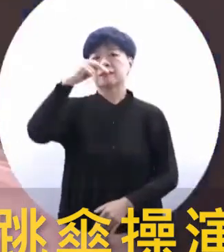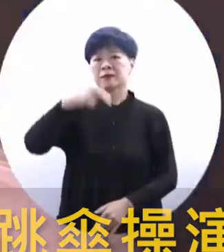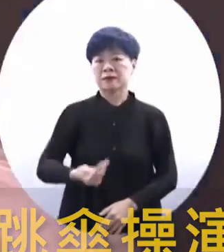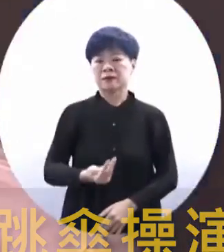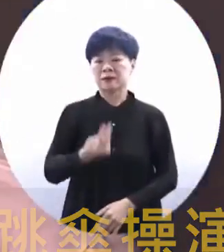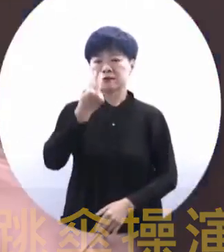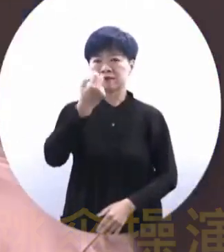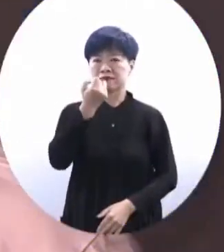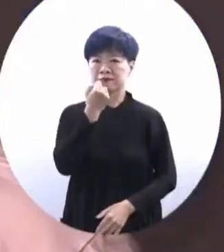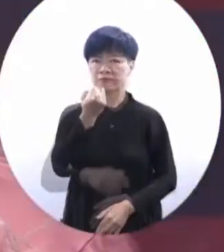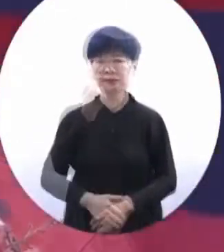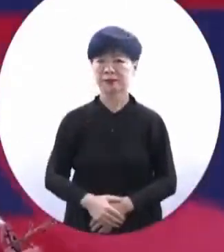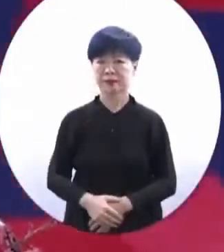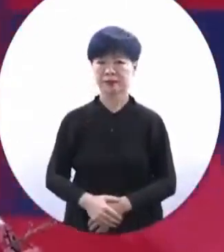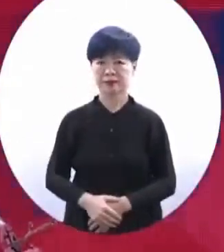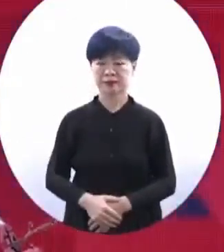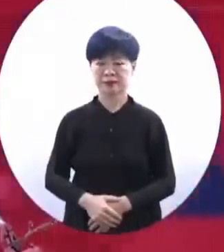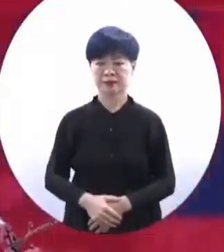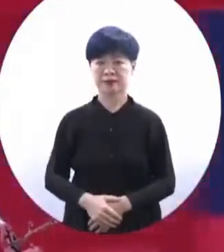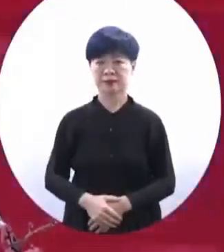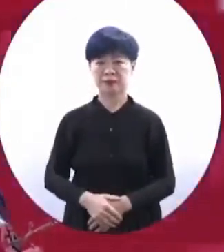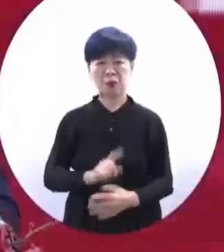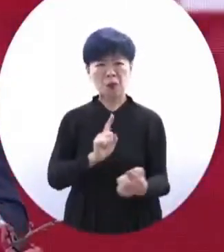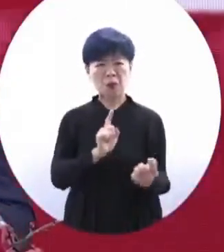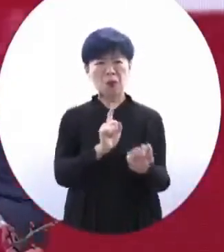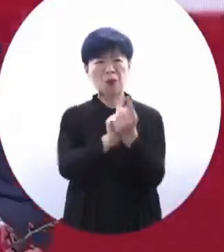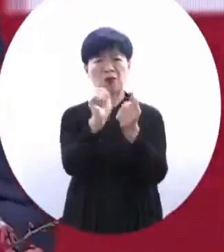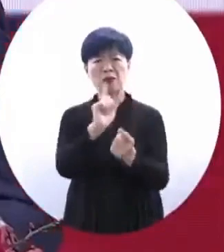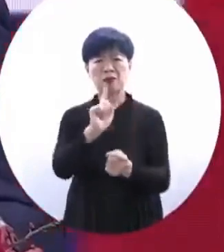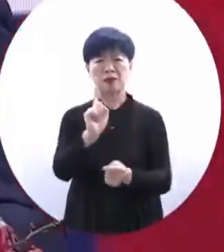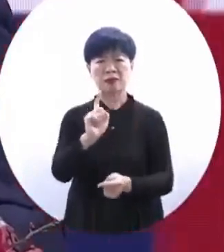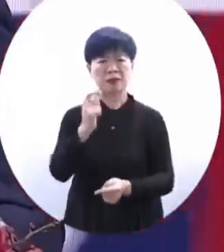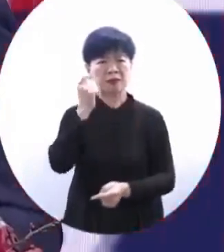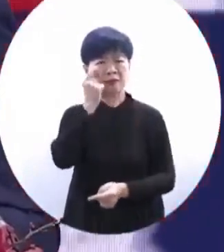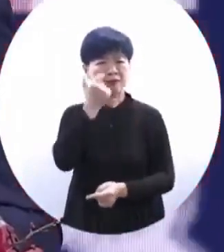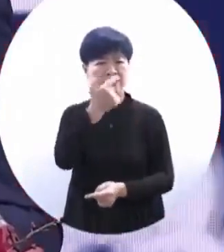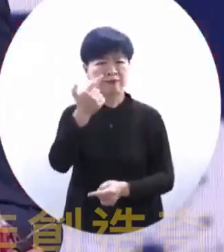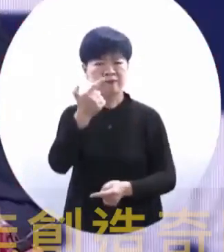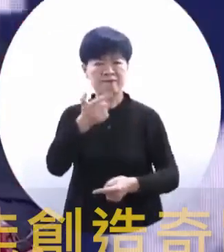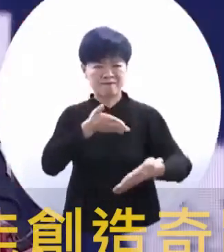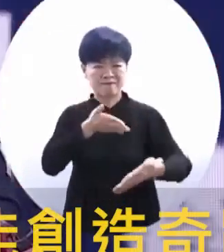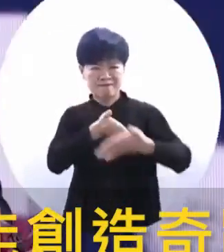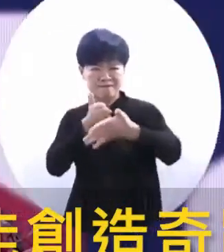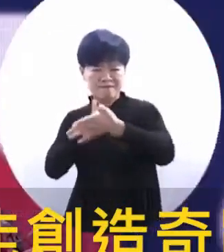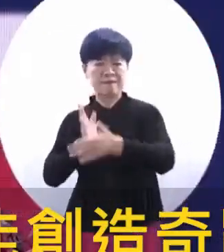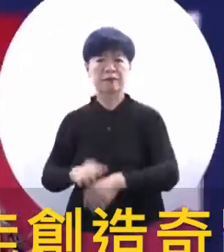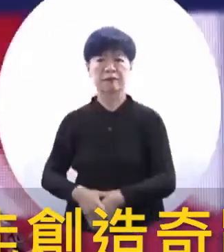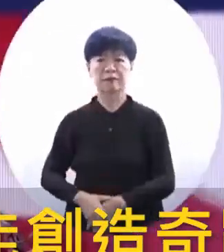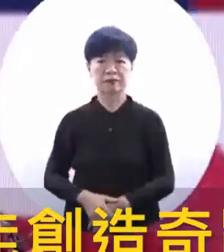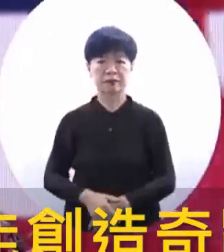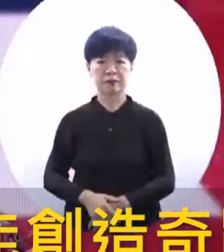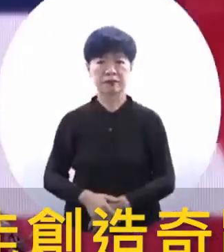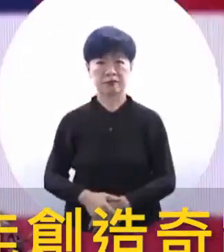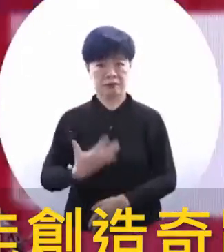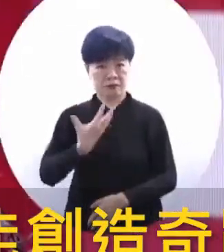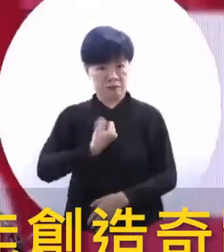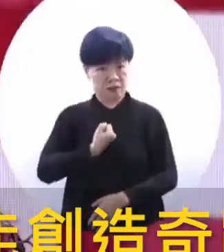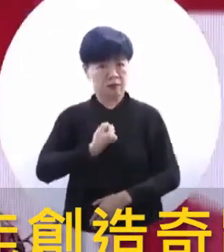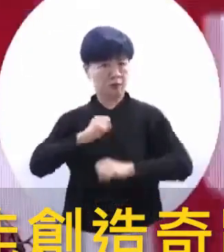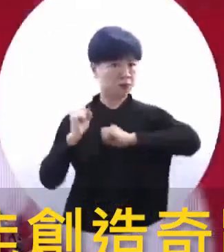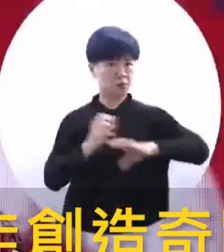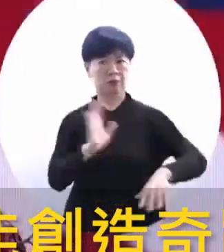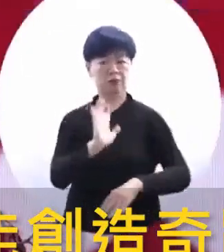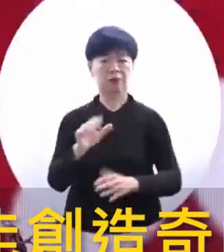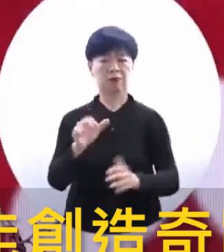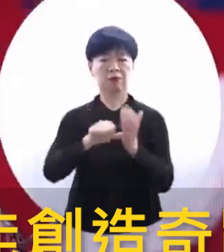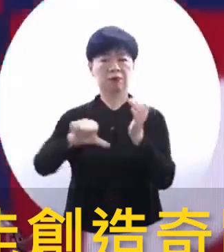食、行走。不论遇到再艰难的挑战，只要不放弃，生